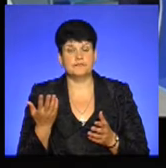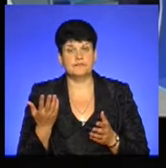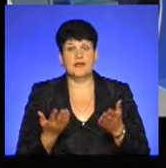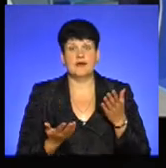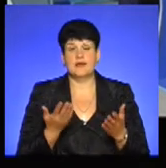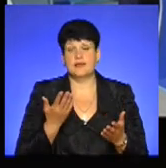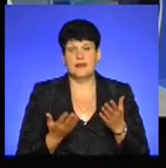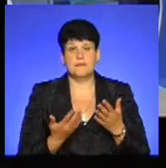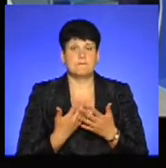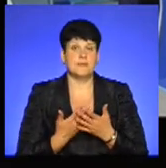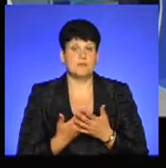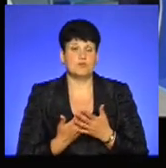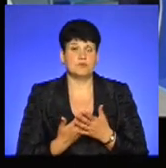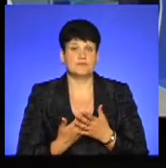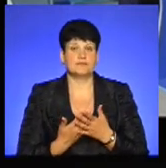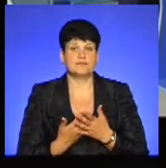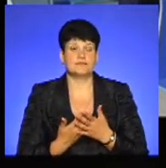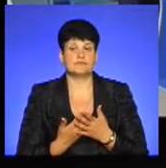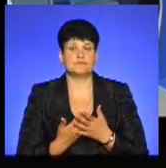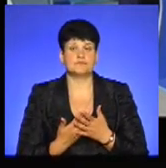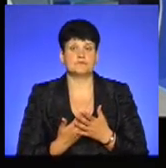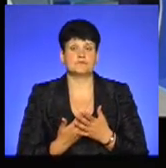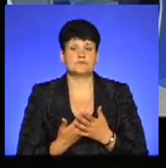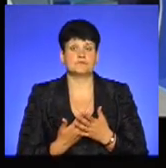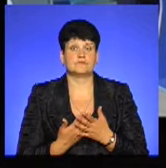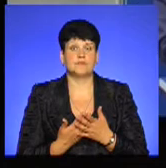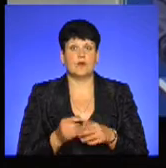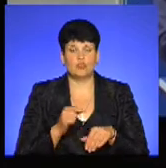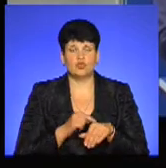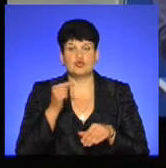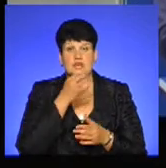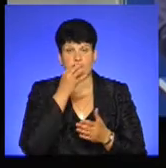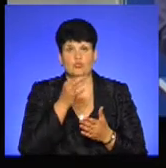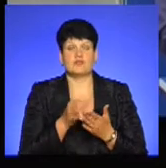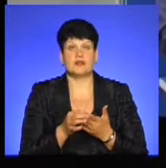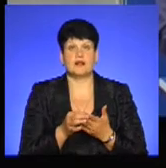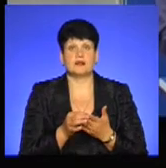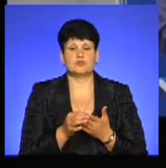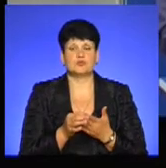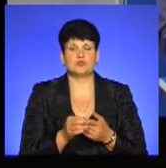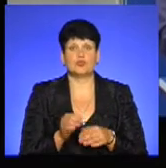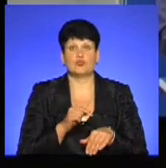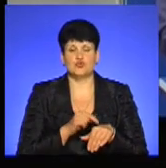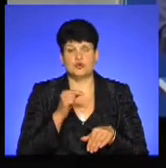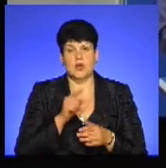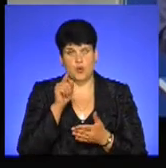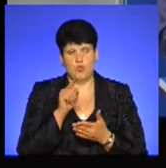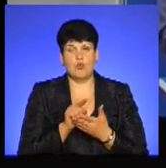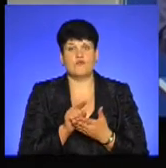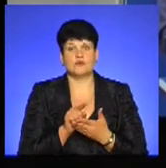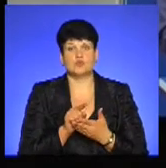мабуть, що все-таки почуття відповідальності, почуття якогось обов'язку